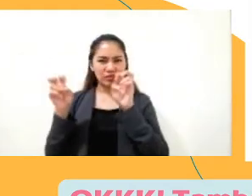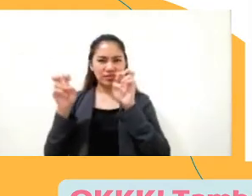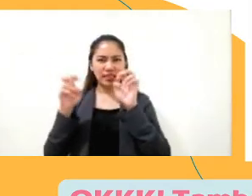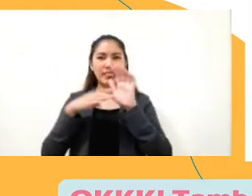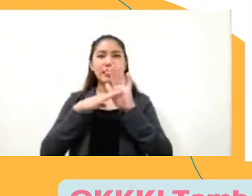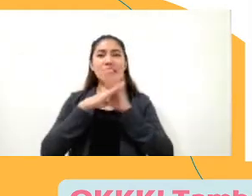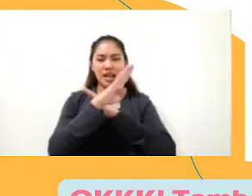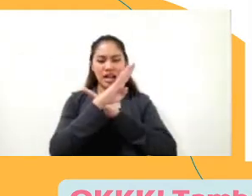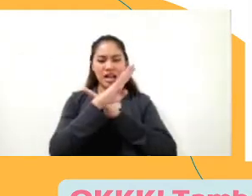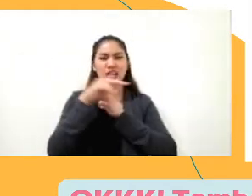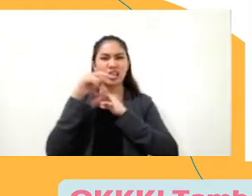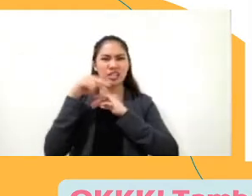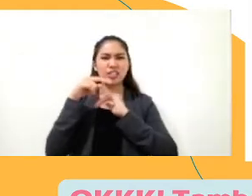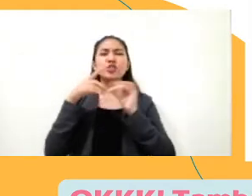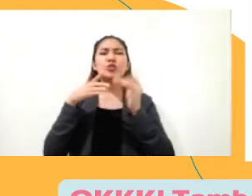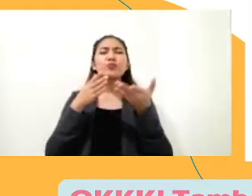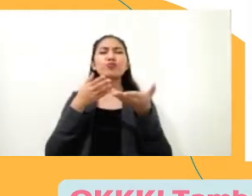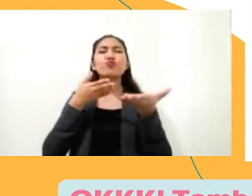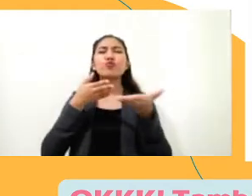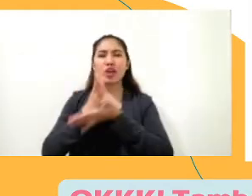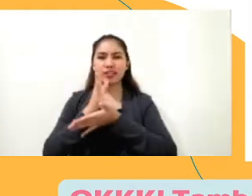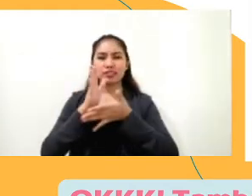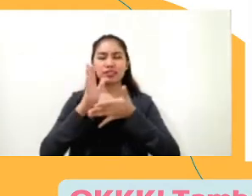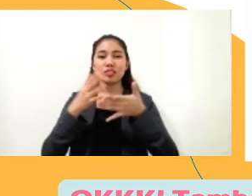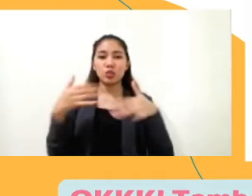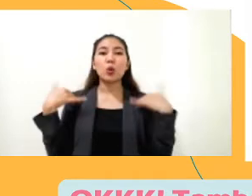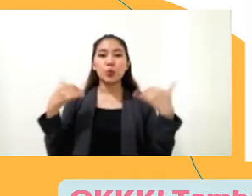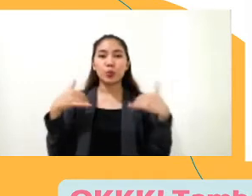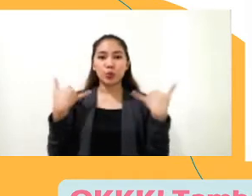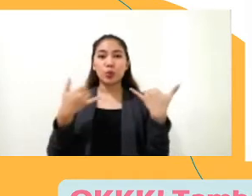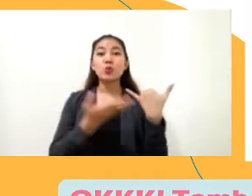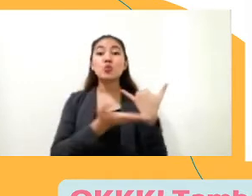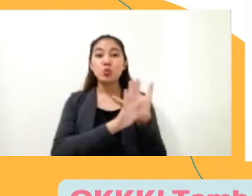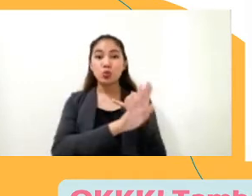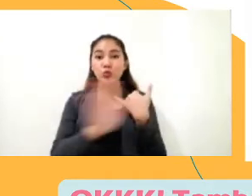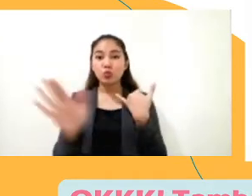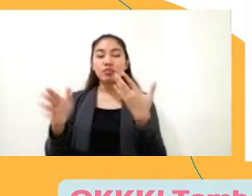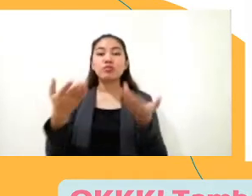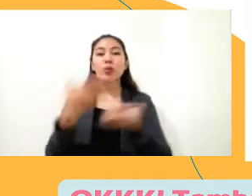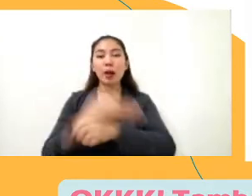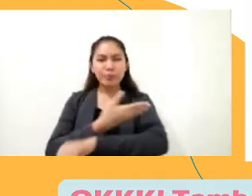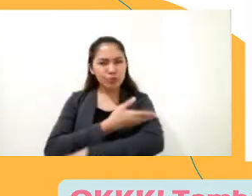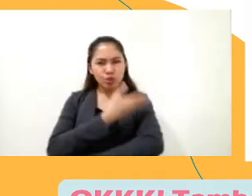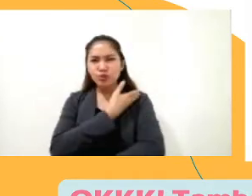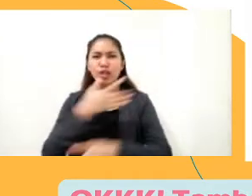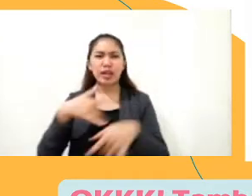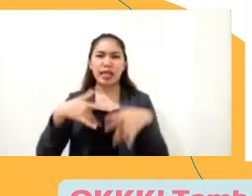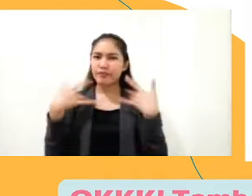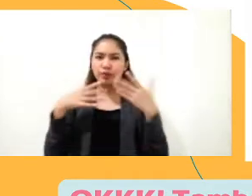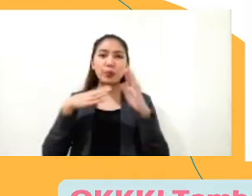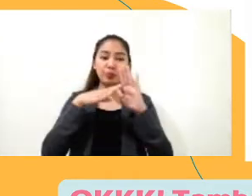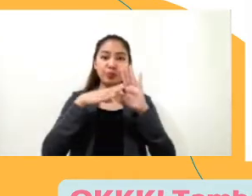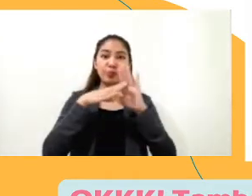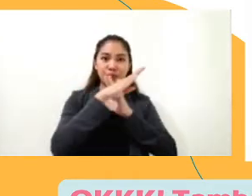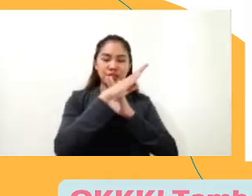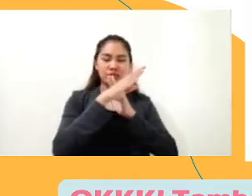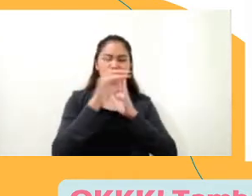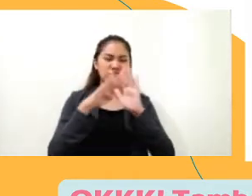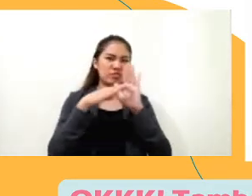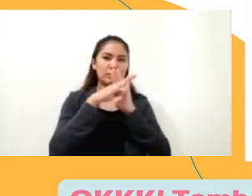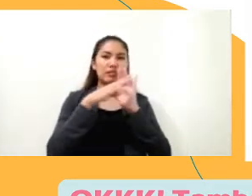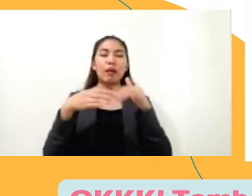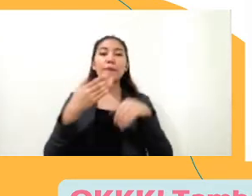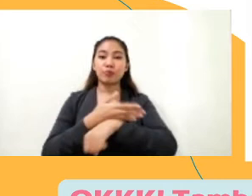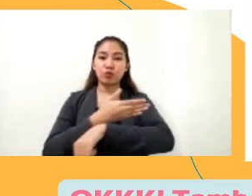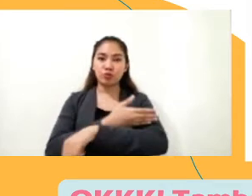karapatan ng kabataan sa kaunlaran o sa pag-unlad. So simulan natin. Okay?